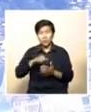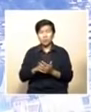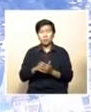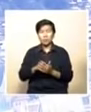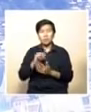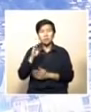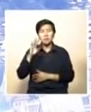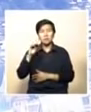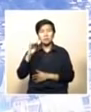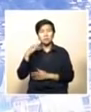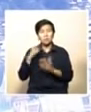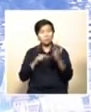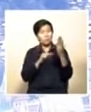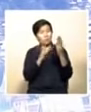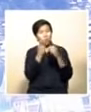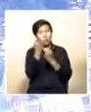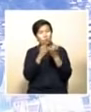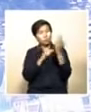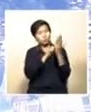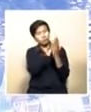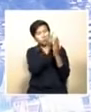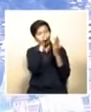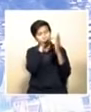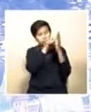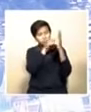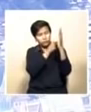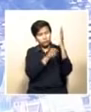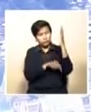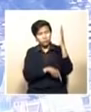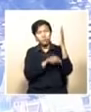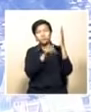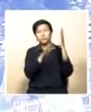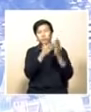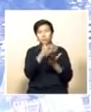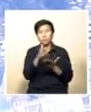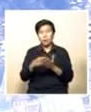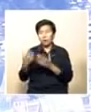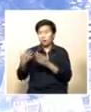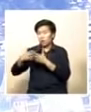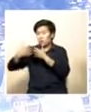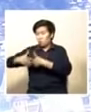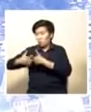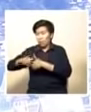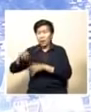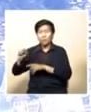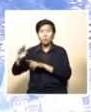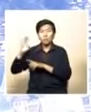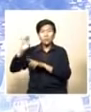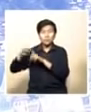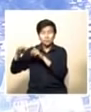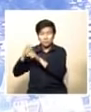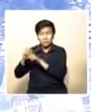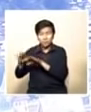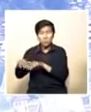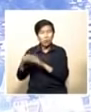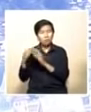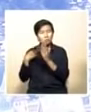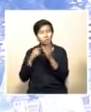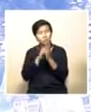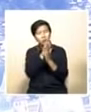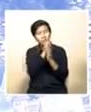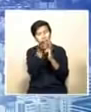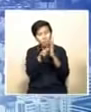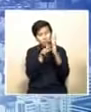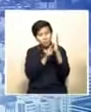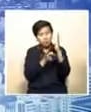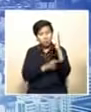แพ็คถ้าหากต้องส่งต่อไปยังอำเภอตำบลก็จะมีรถของบริษัทไป